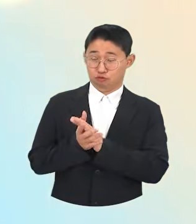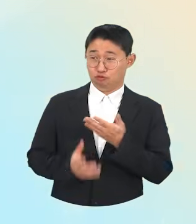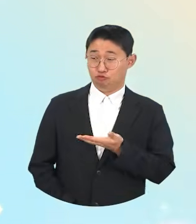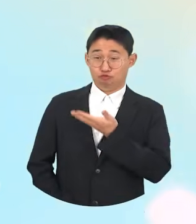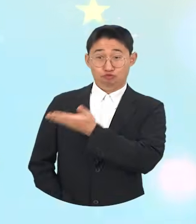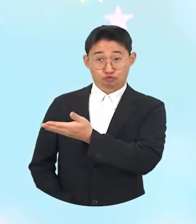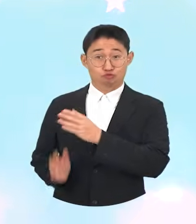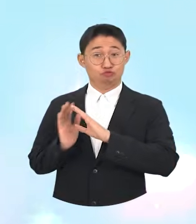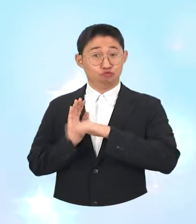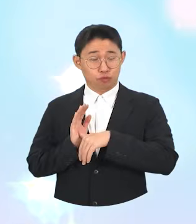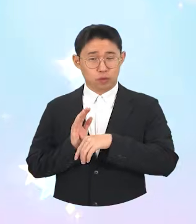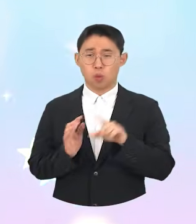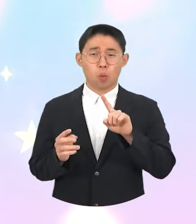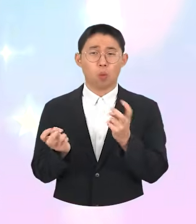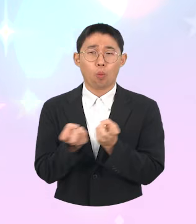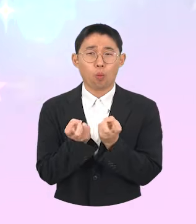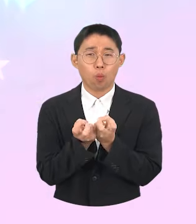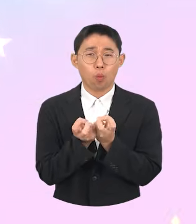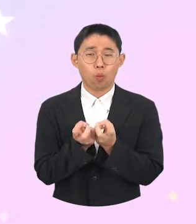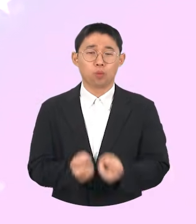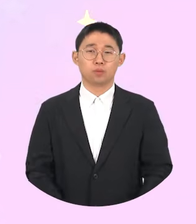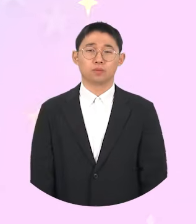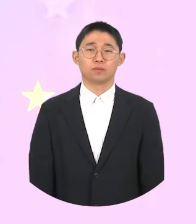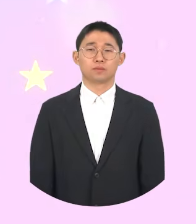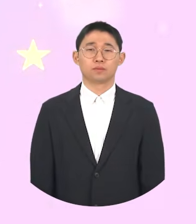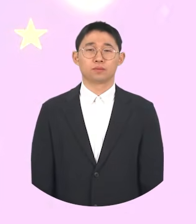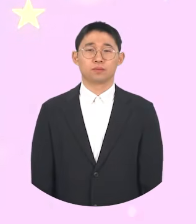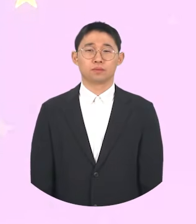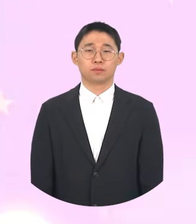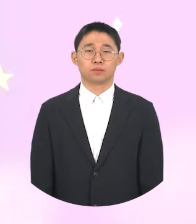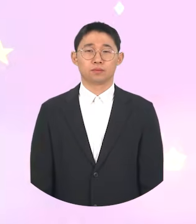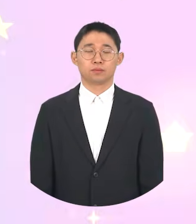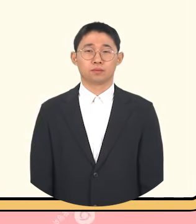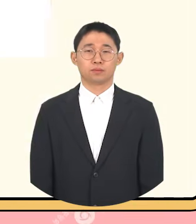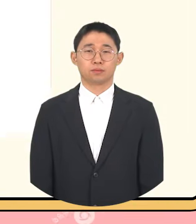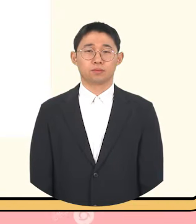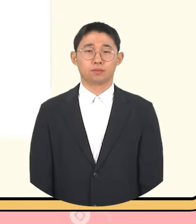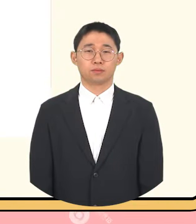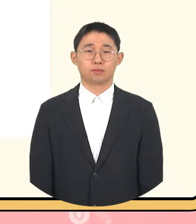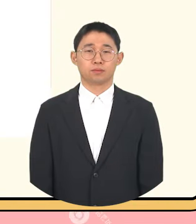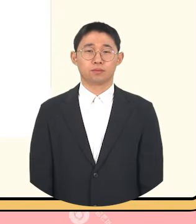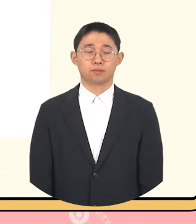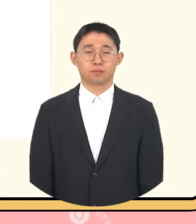가위를 다른 친구에게 전달해 줄 때는 어떻게 해야 할까요?